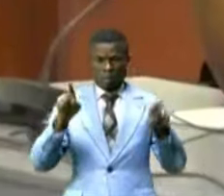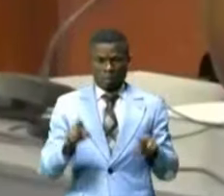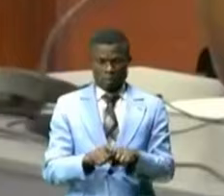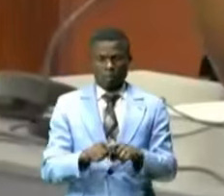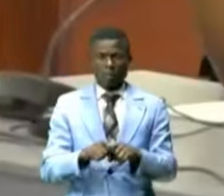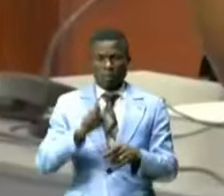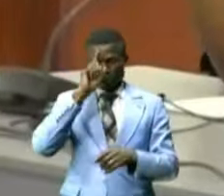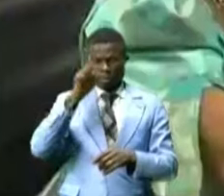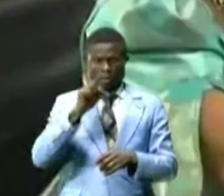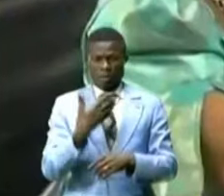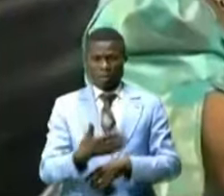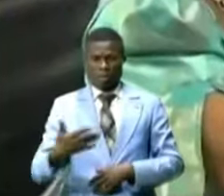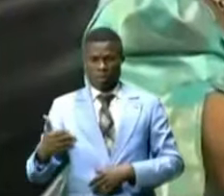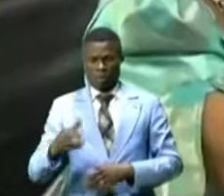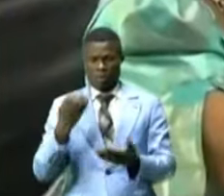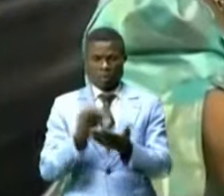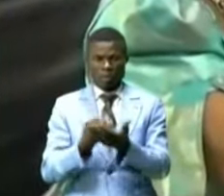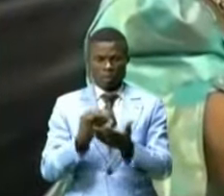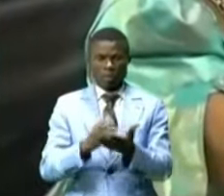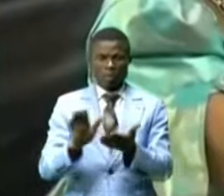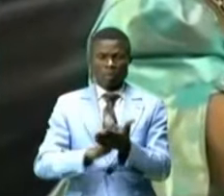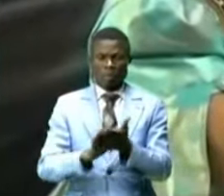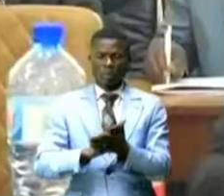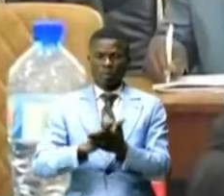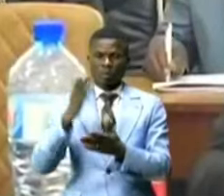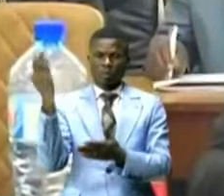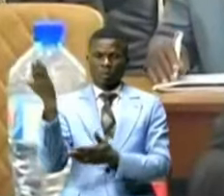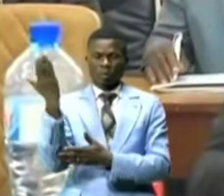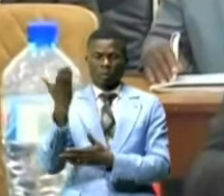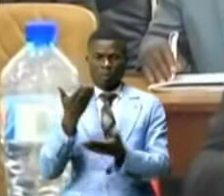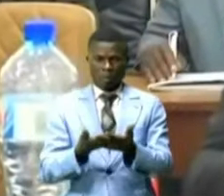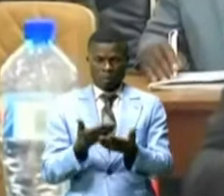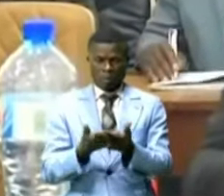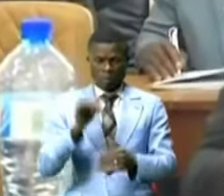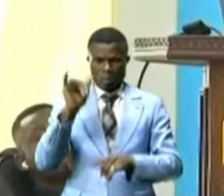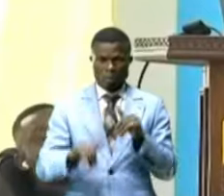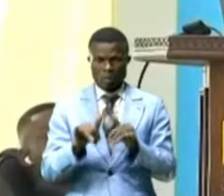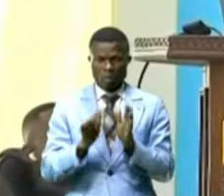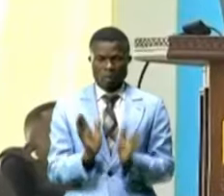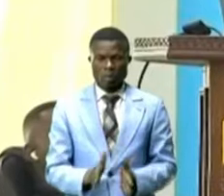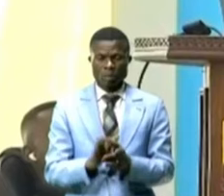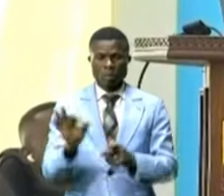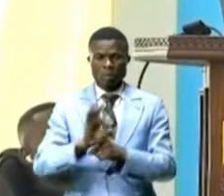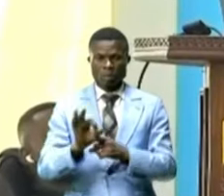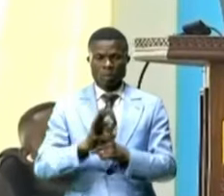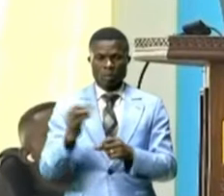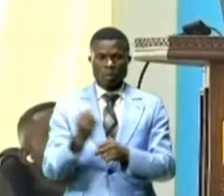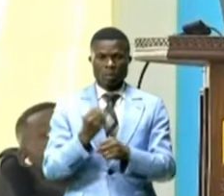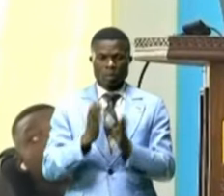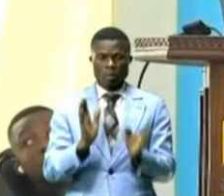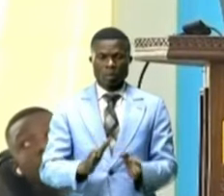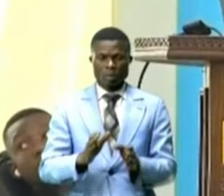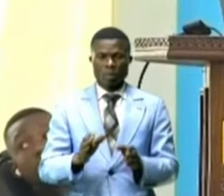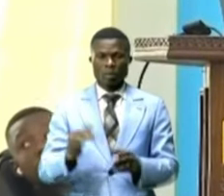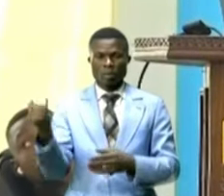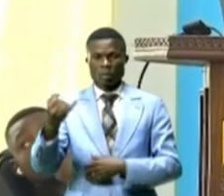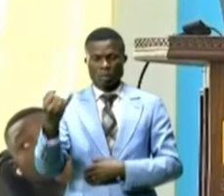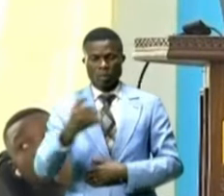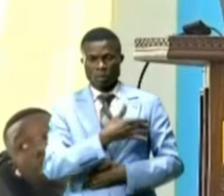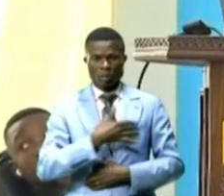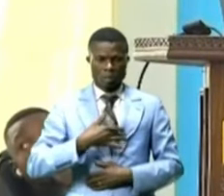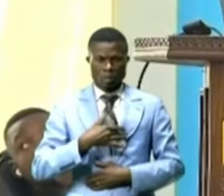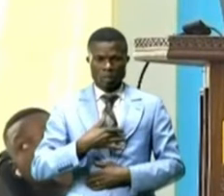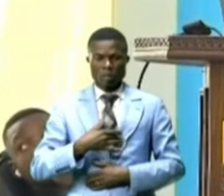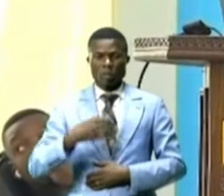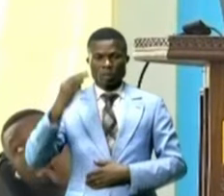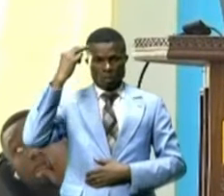artificielle, de l'économie verte avec tous ses corollaires. Le secrétaire général à la formation professionnelle et métiers a, au nom de la patronne